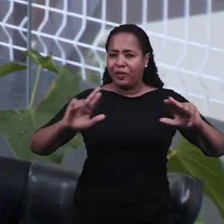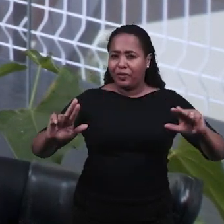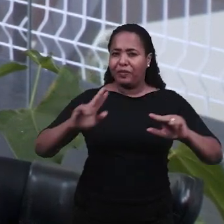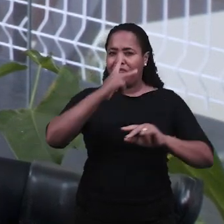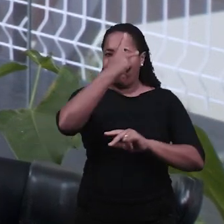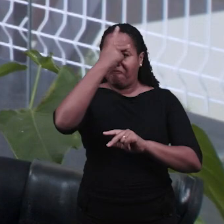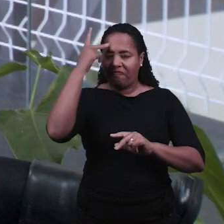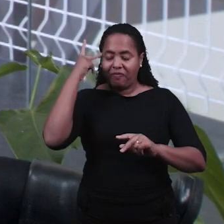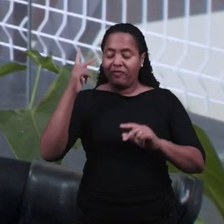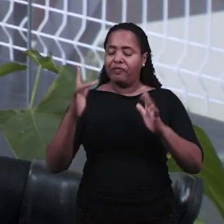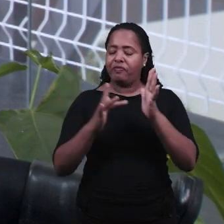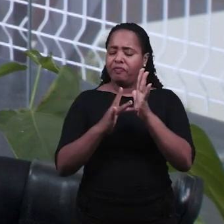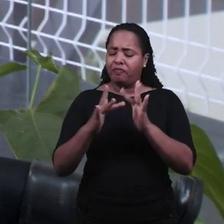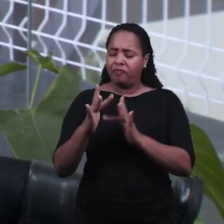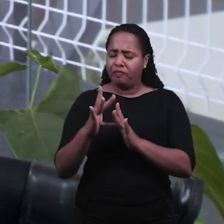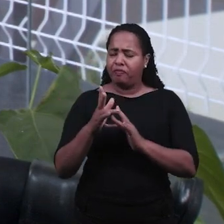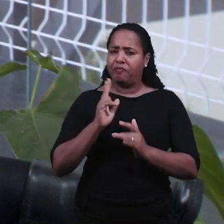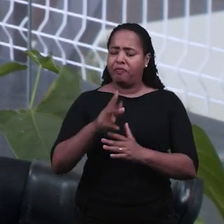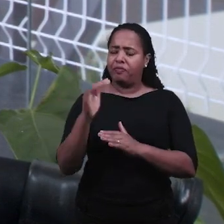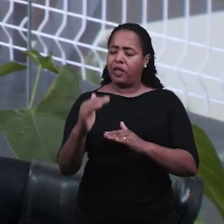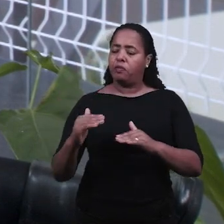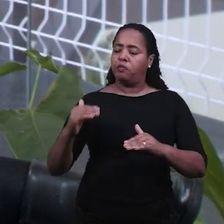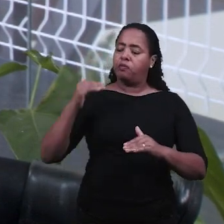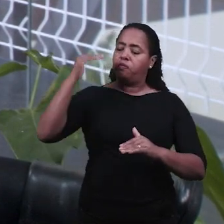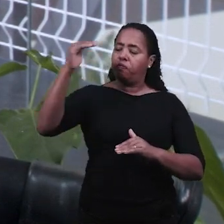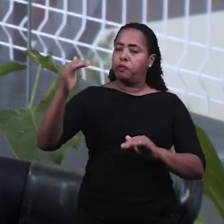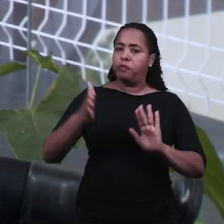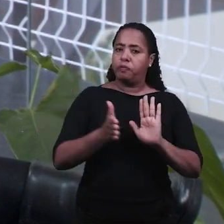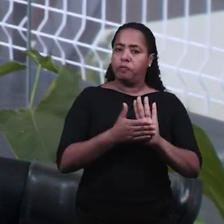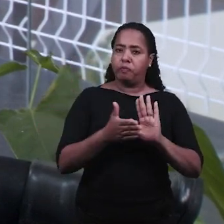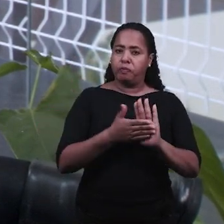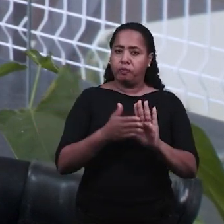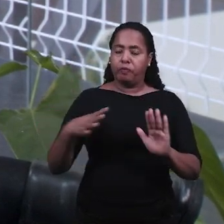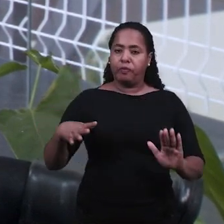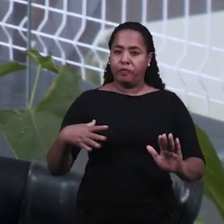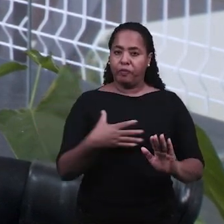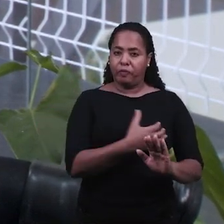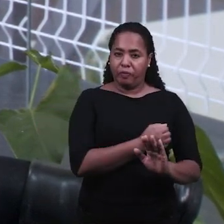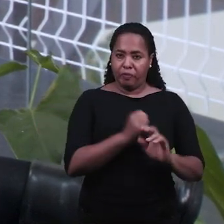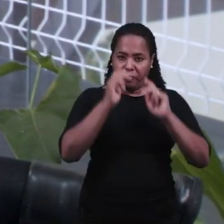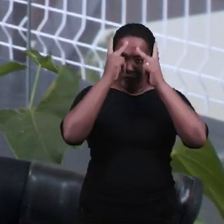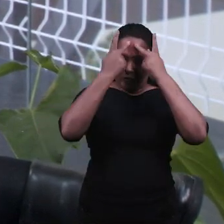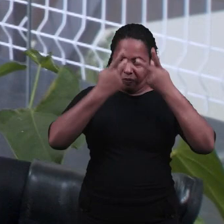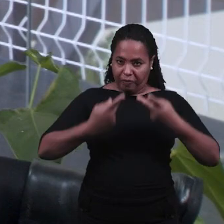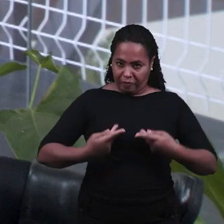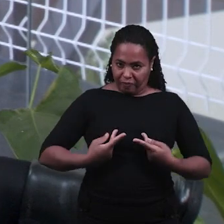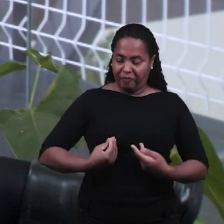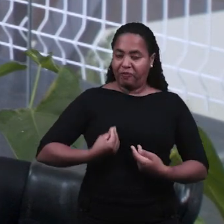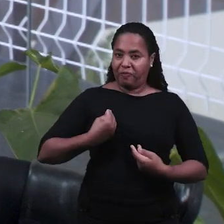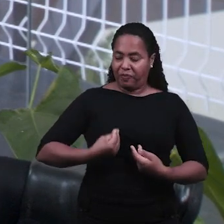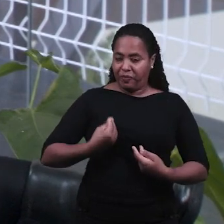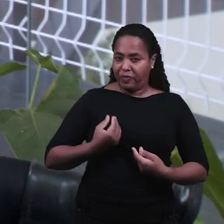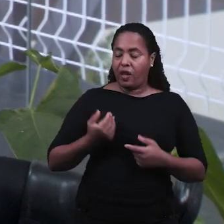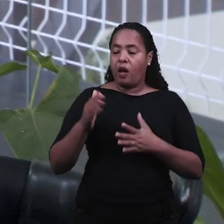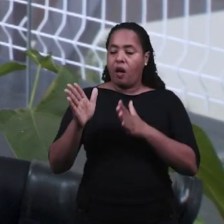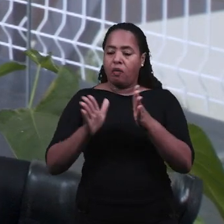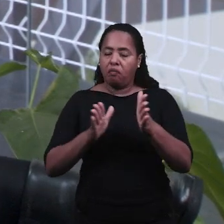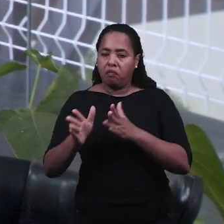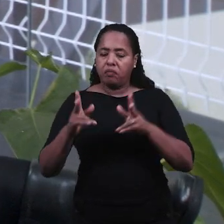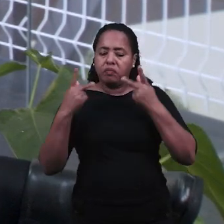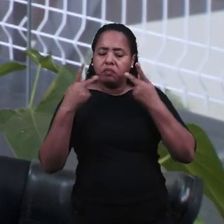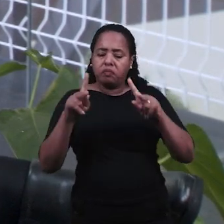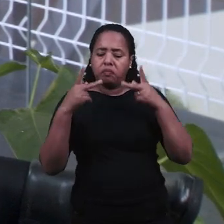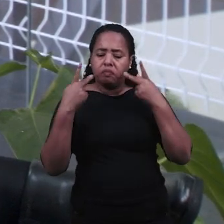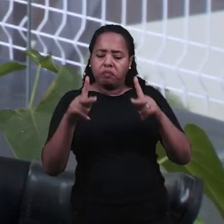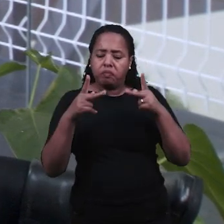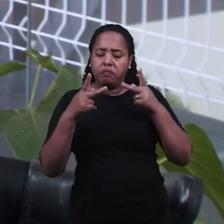toujours mis en évidence le projet de salut pour l'homme. Dans une de ces occasions, en prêchant à ses disciples, le Seigneur